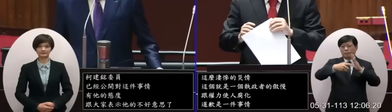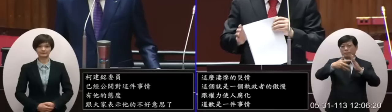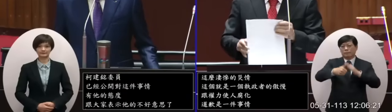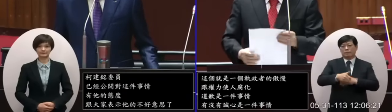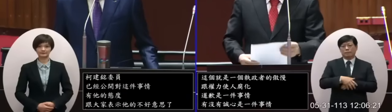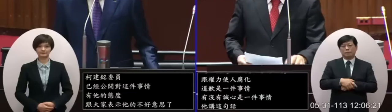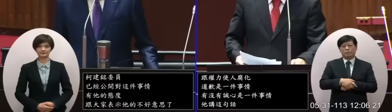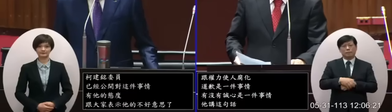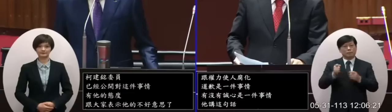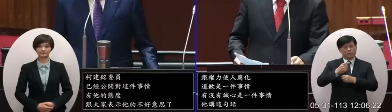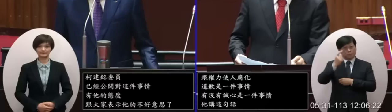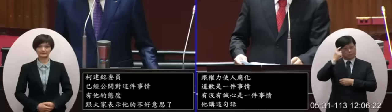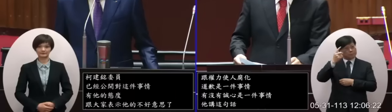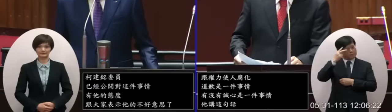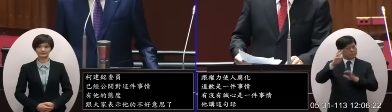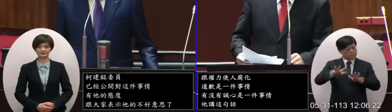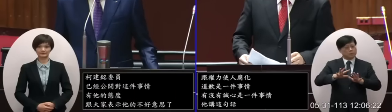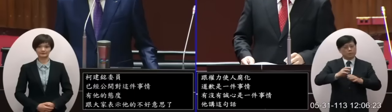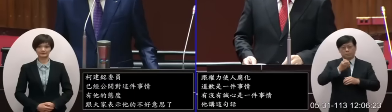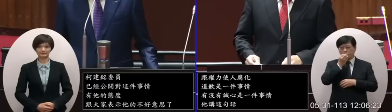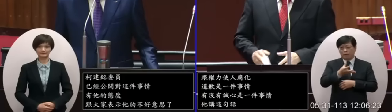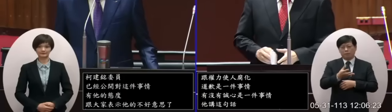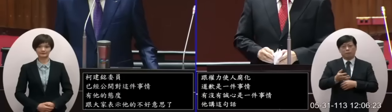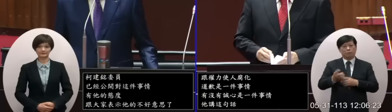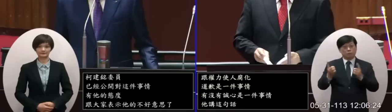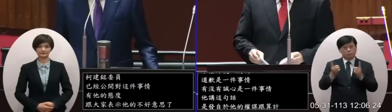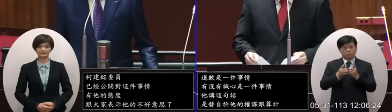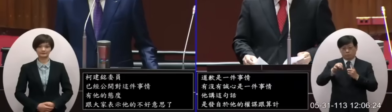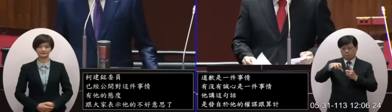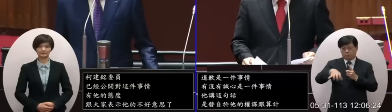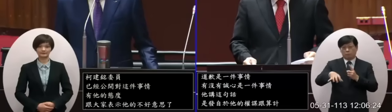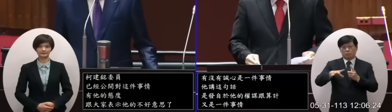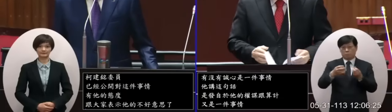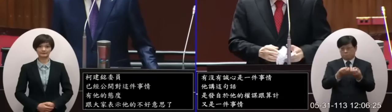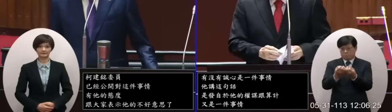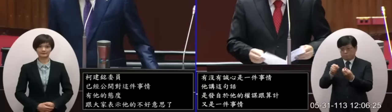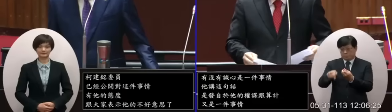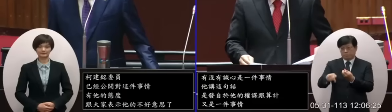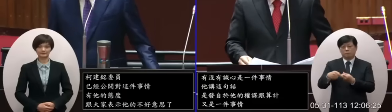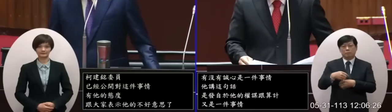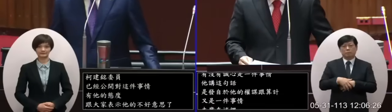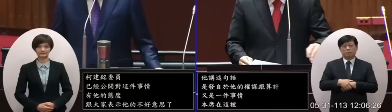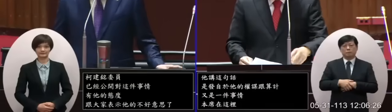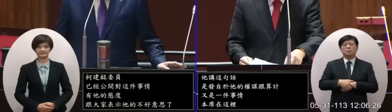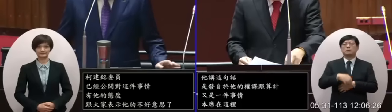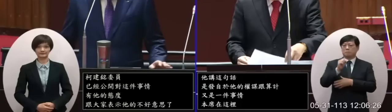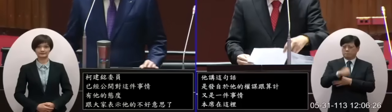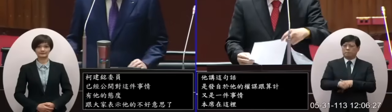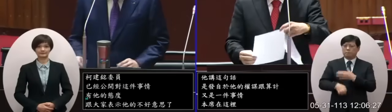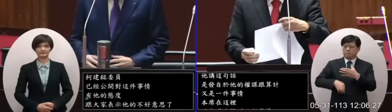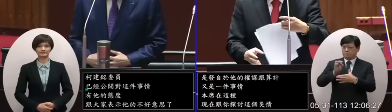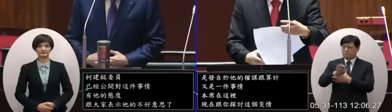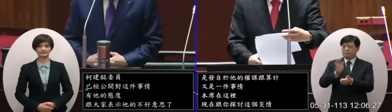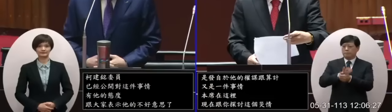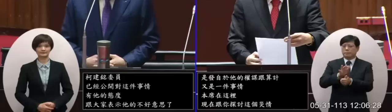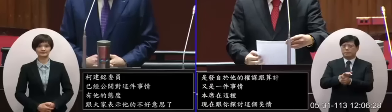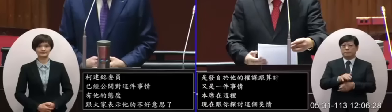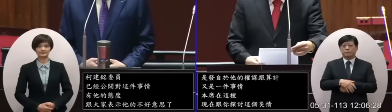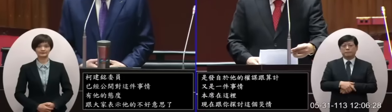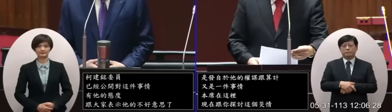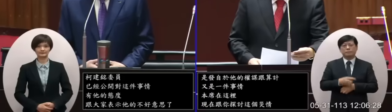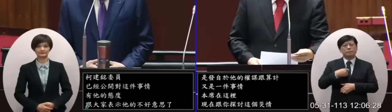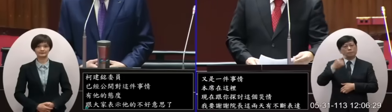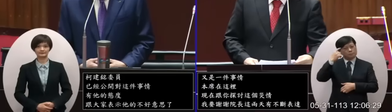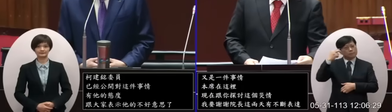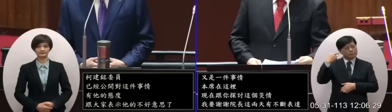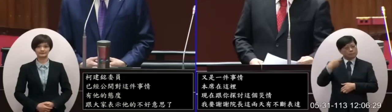哈，这两天有不断的表达对地方灾情愿意啊伸出援手。好，我想